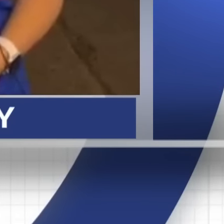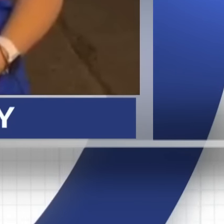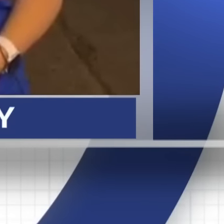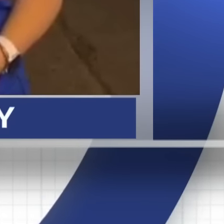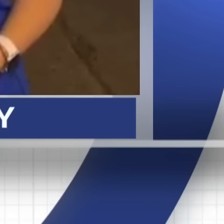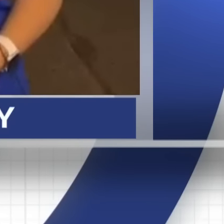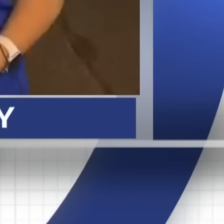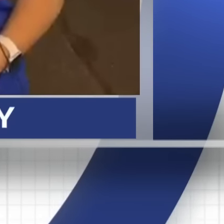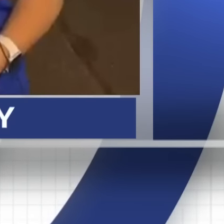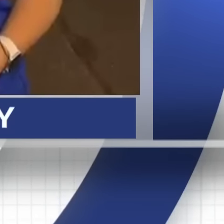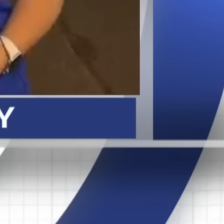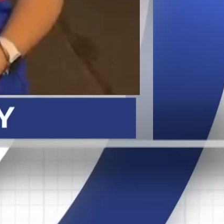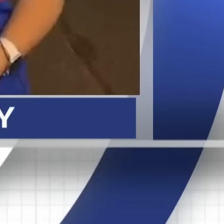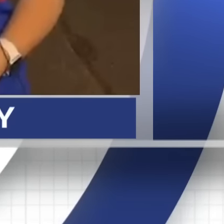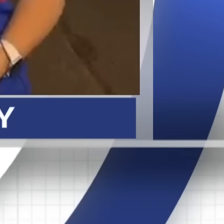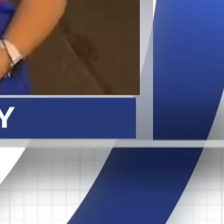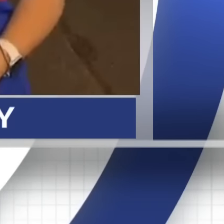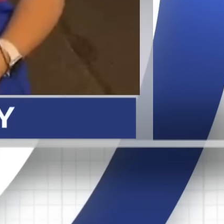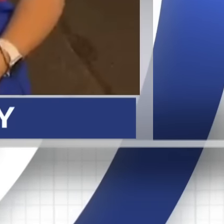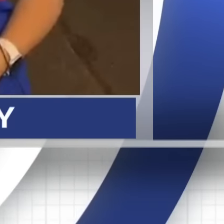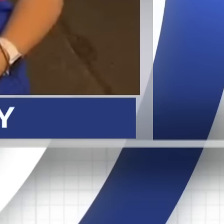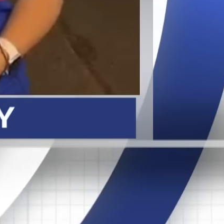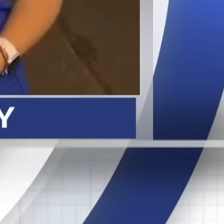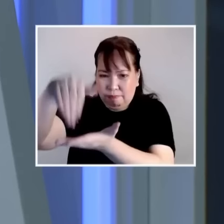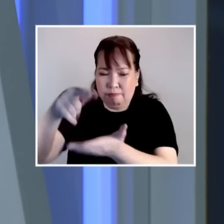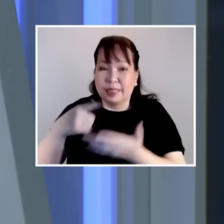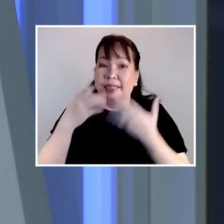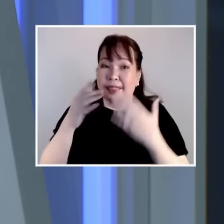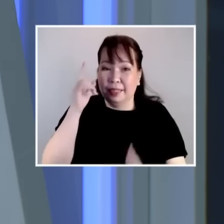site. Maraming salamat, Lerio Bompan.